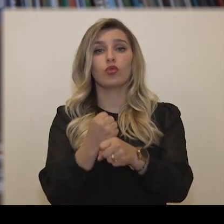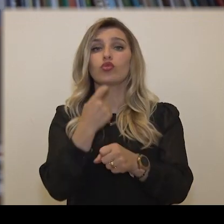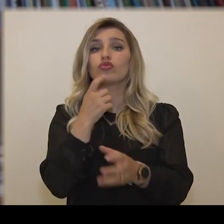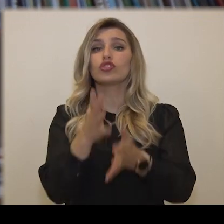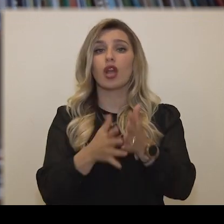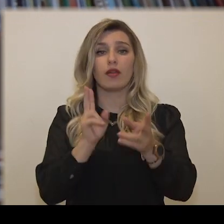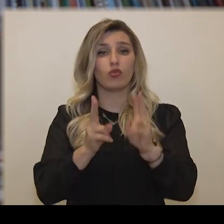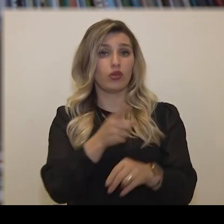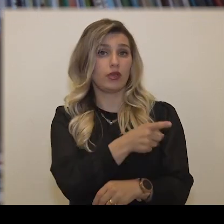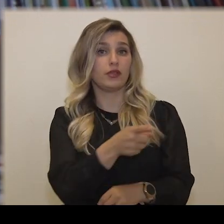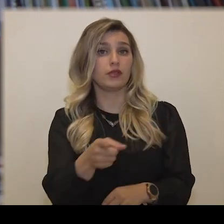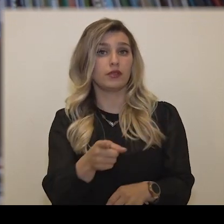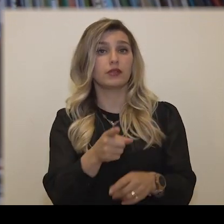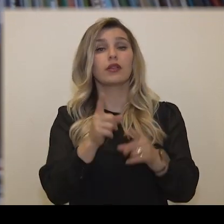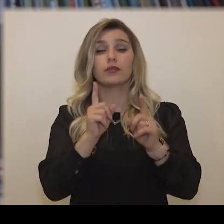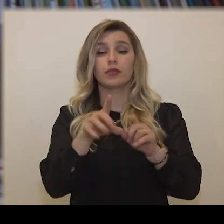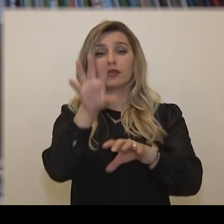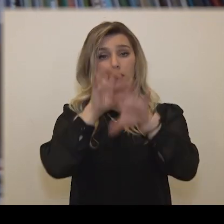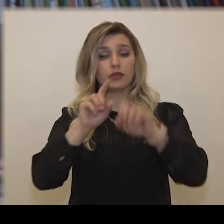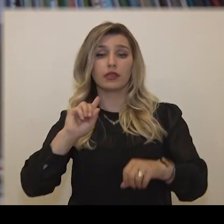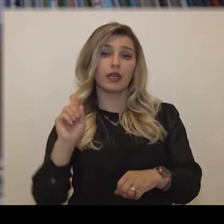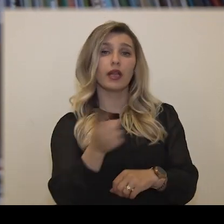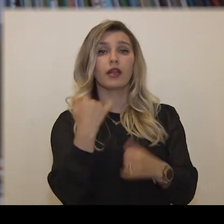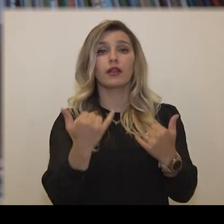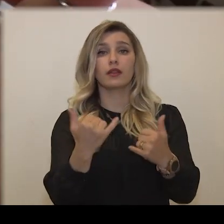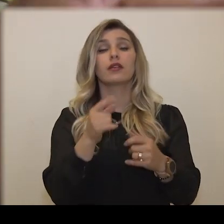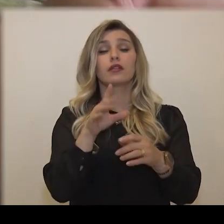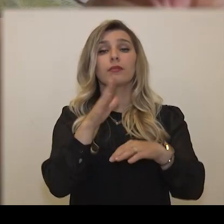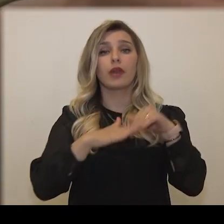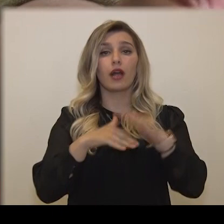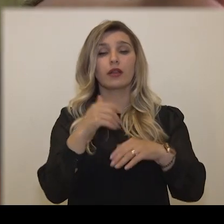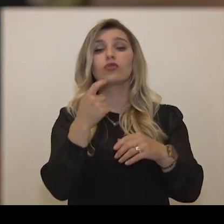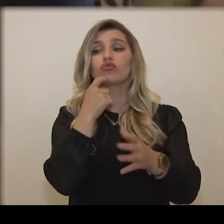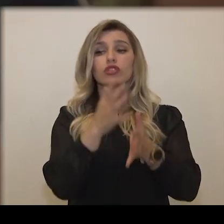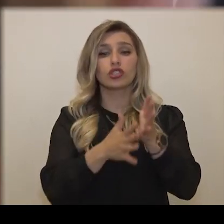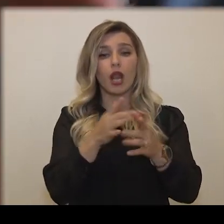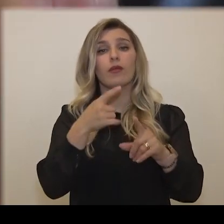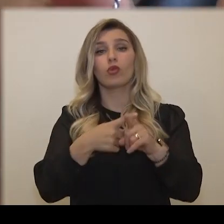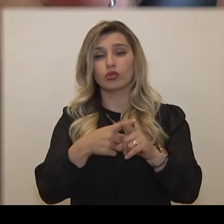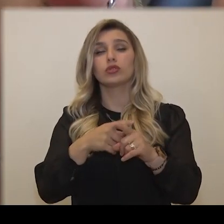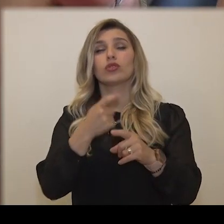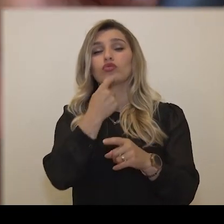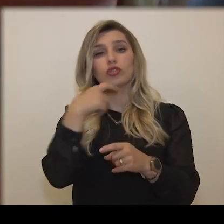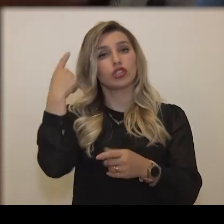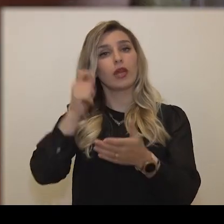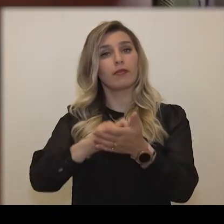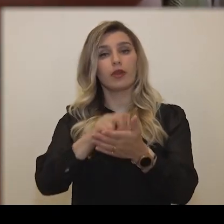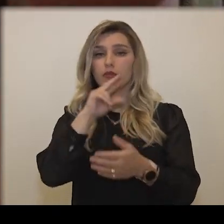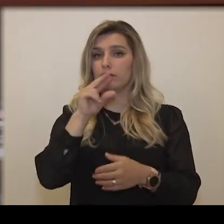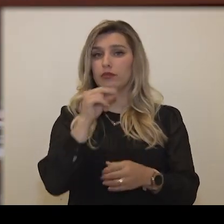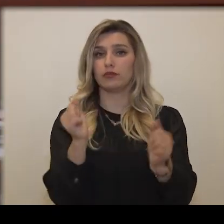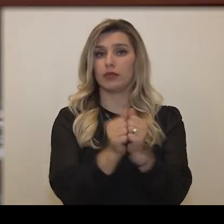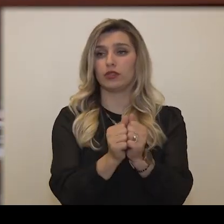mësimdhënësit, mënyrë që mësimdhënësit komplet mësimdhënien ta zhvillojnë edhe me gjuhën e shenjave, edhe në të